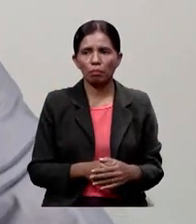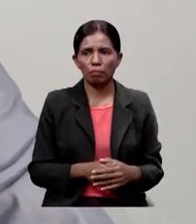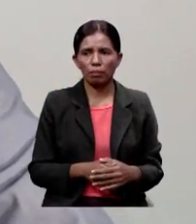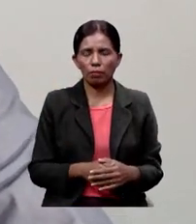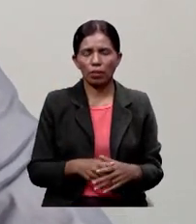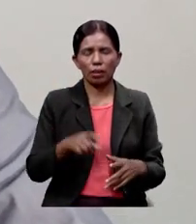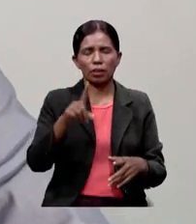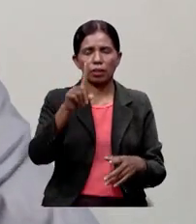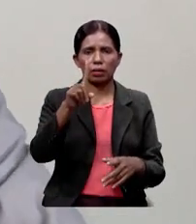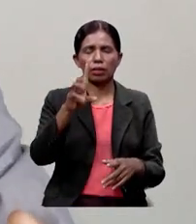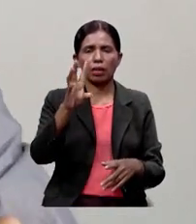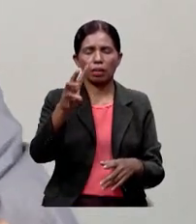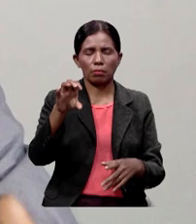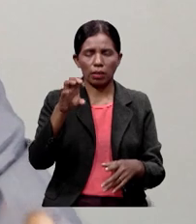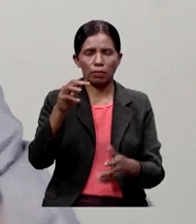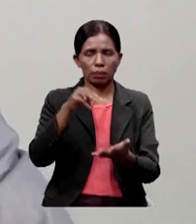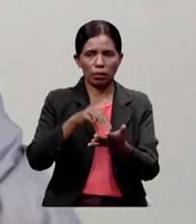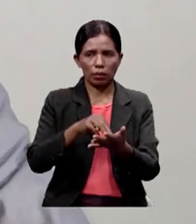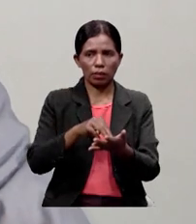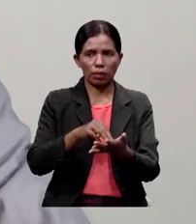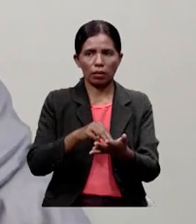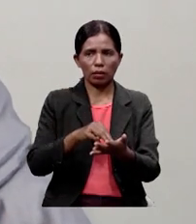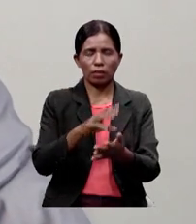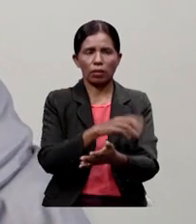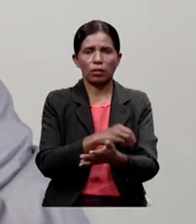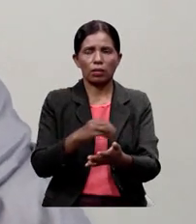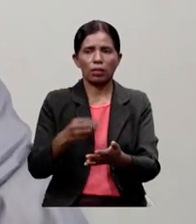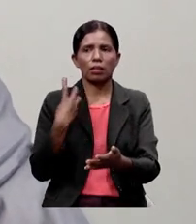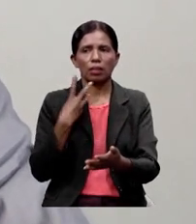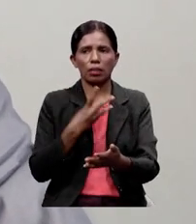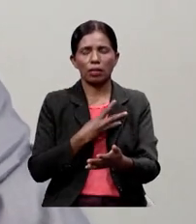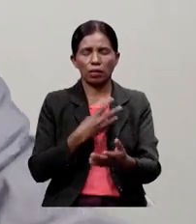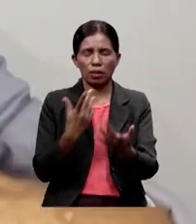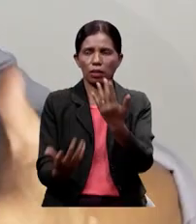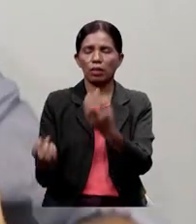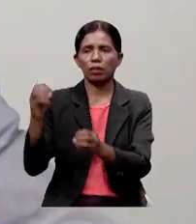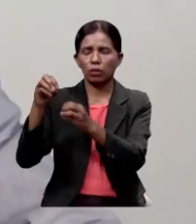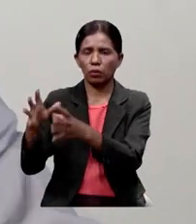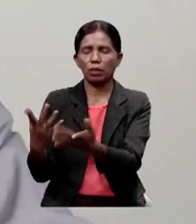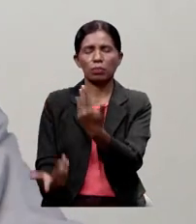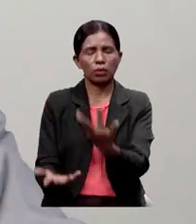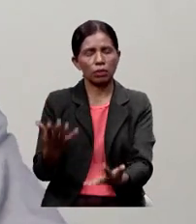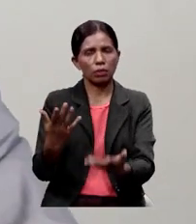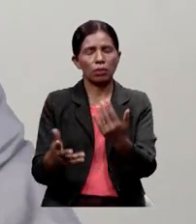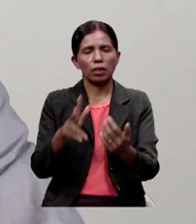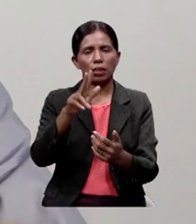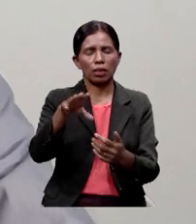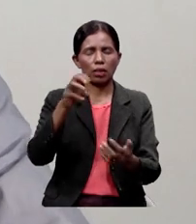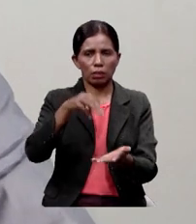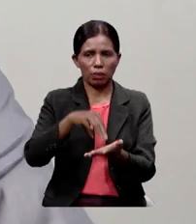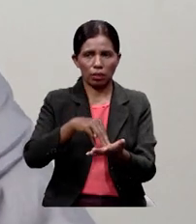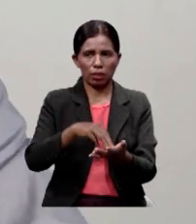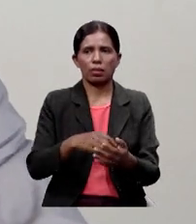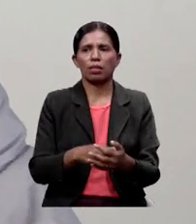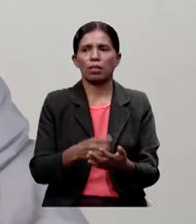600 mil dolar ital tenki ne folin mak tenki ita sunure mai 300 buatir